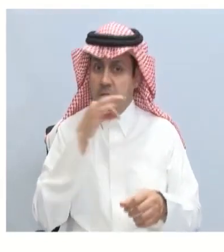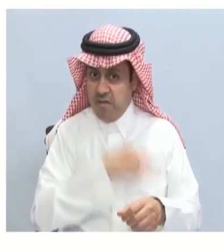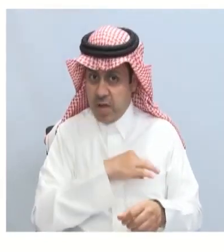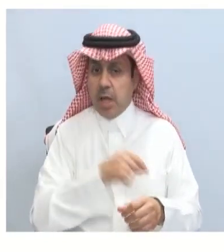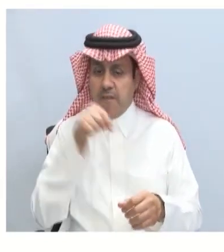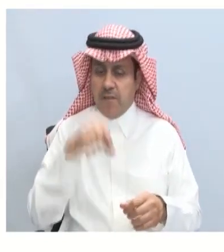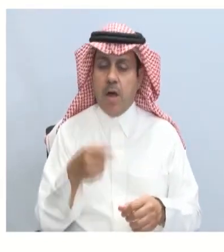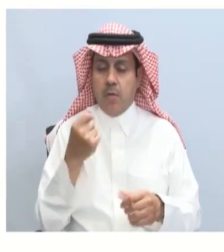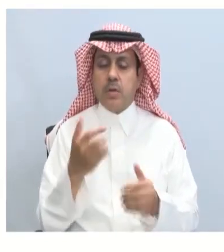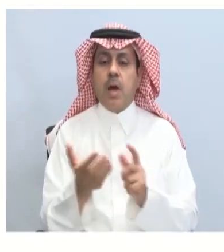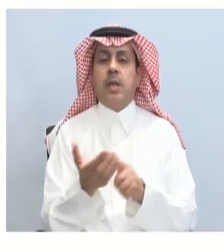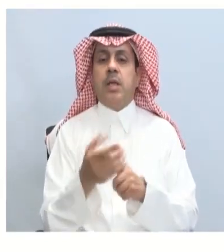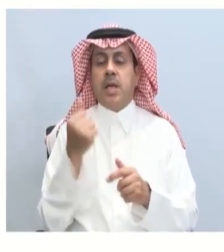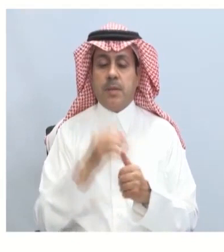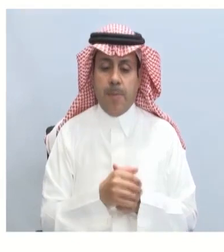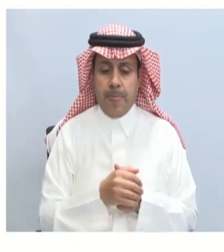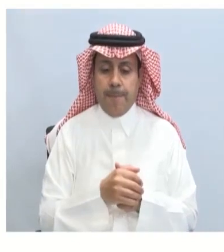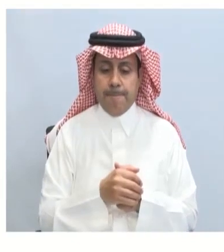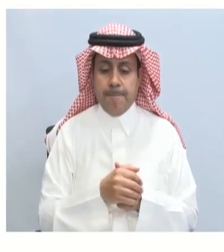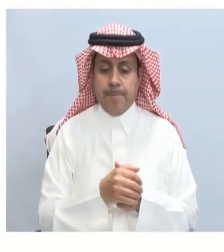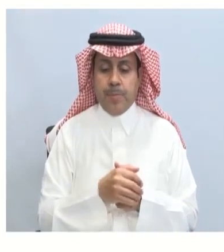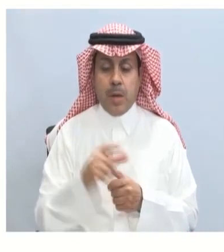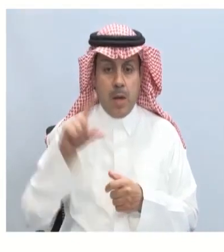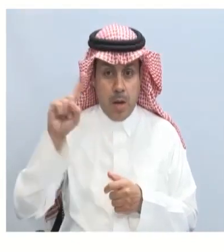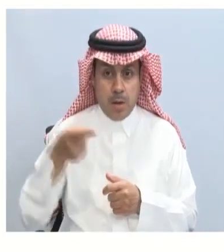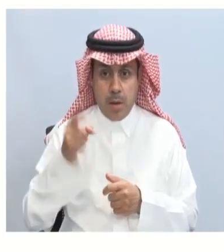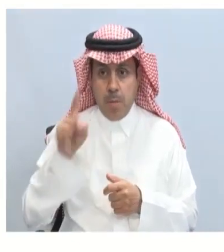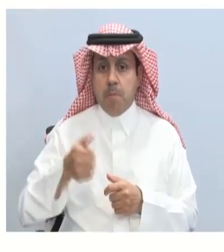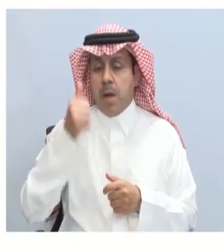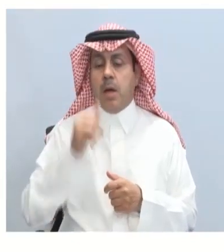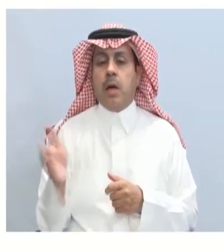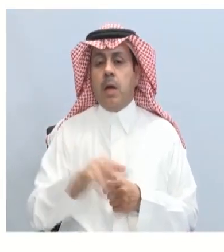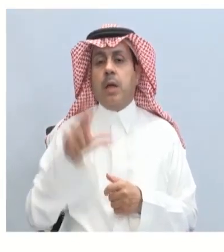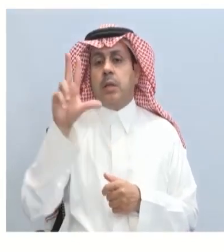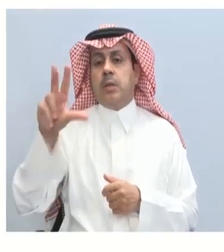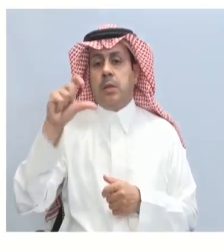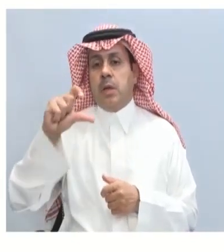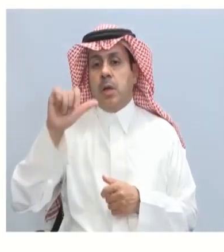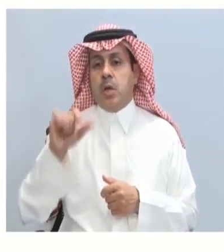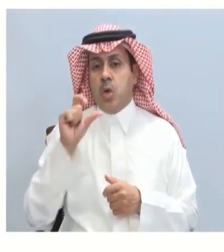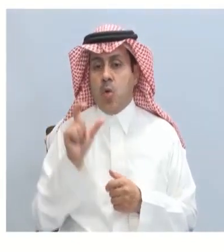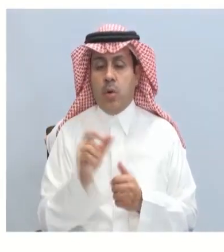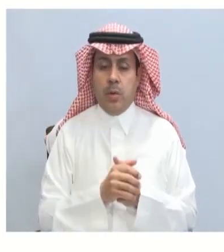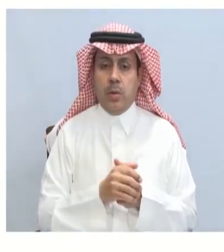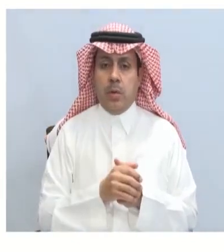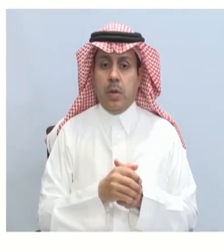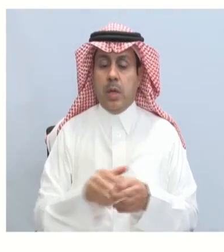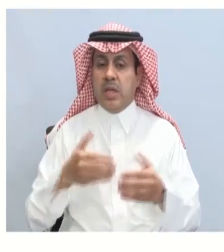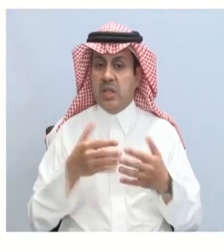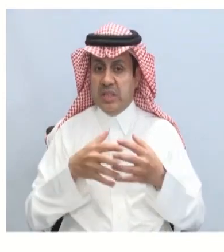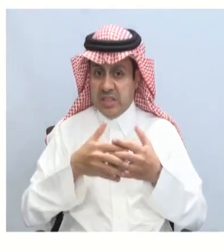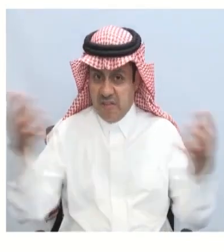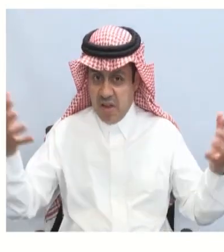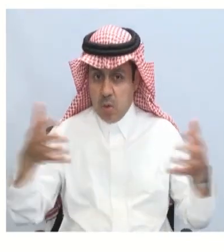بين ايدي الناس جميعا وهنا ربا الديون الحكمه لانه يسهم في تفكك المجتمعات